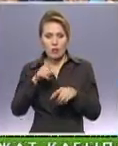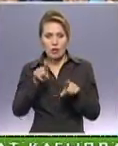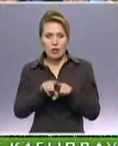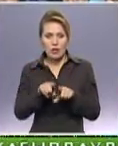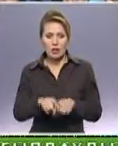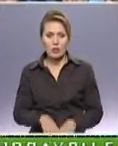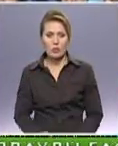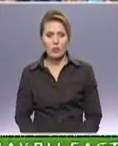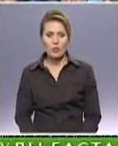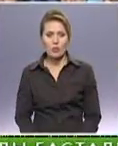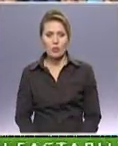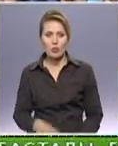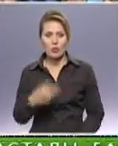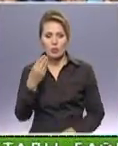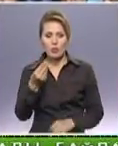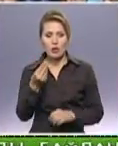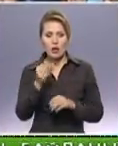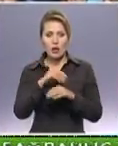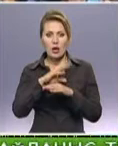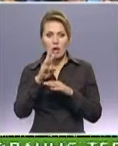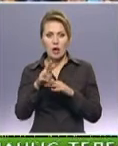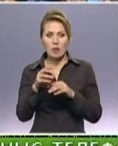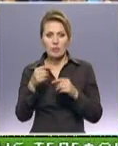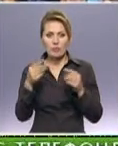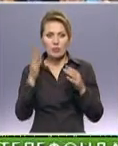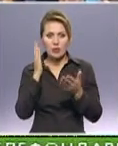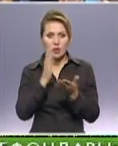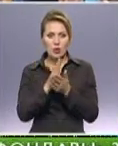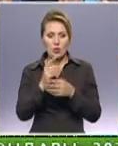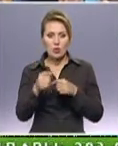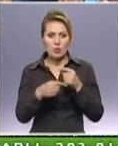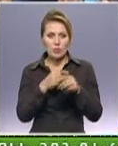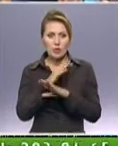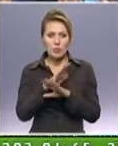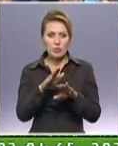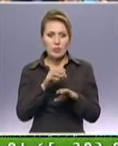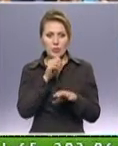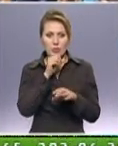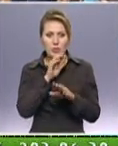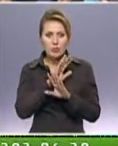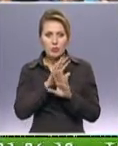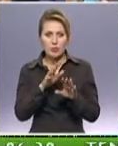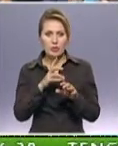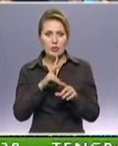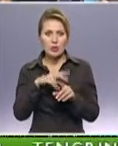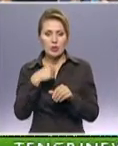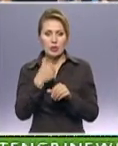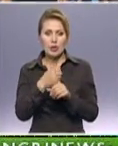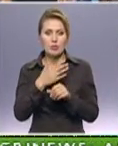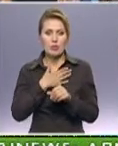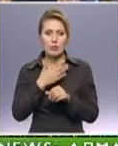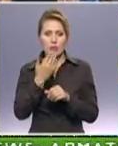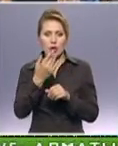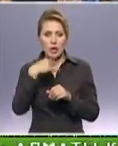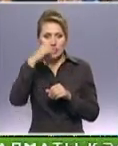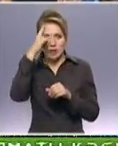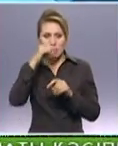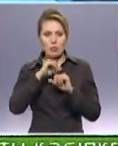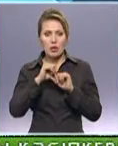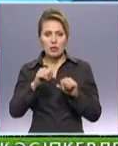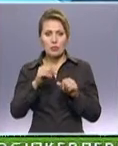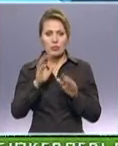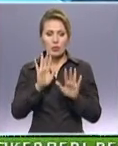кісіні қаржыландырып жатқаным енді мен тікелей ұрпақ емеспін. Тікелей аталым емес, мен негізі бұл кісіні қазақ батыр деп қана